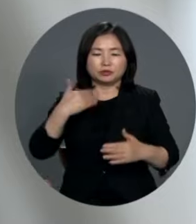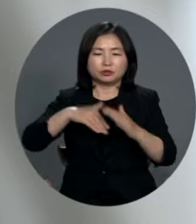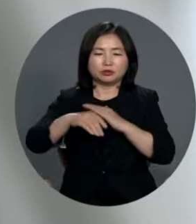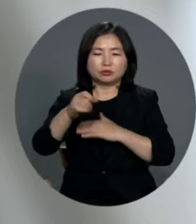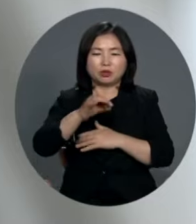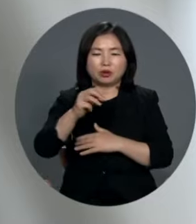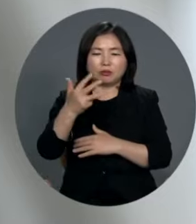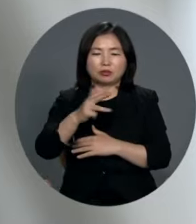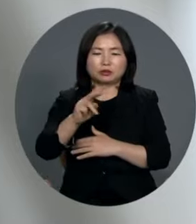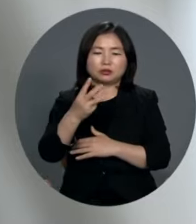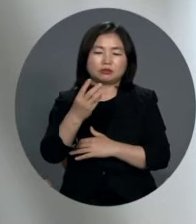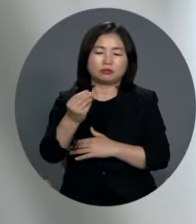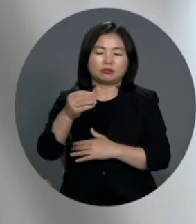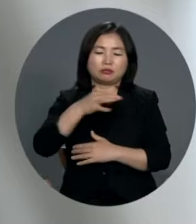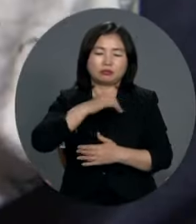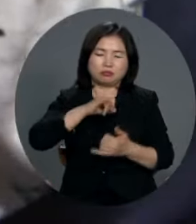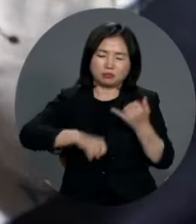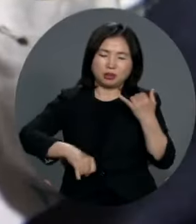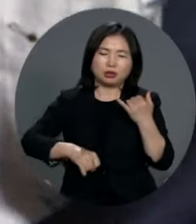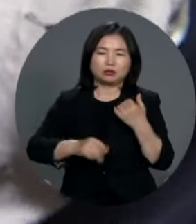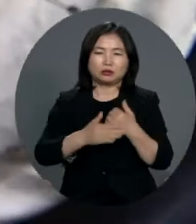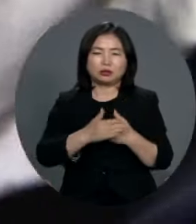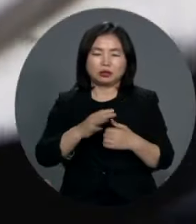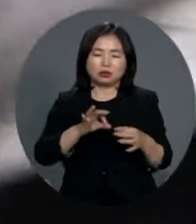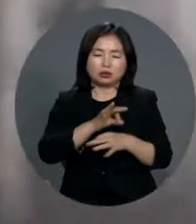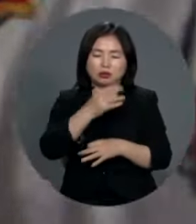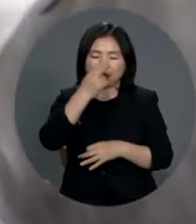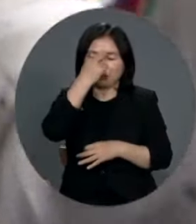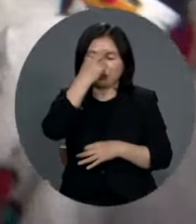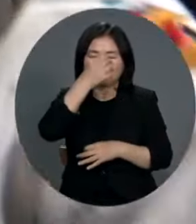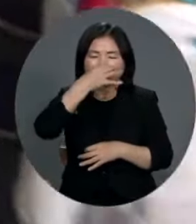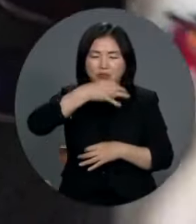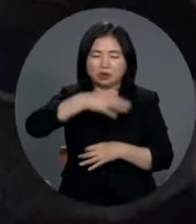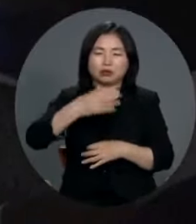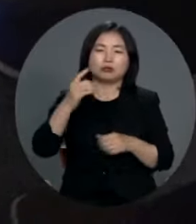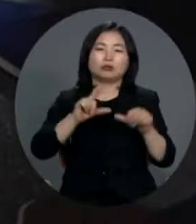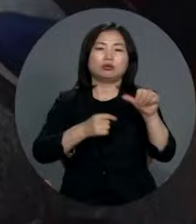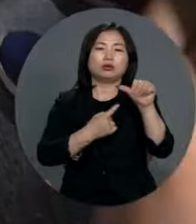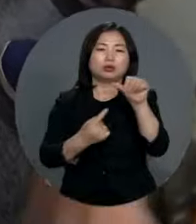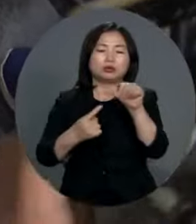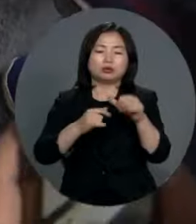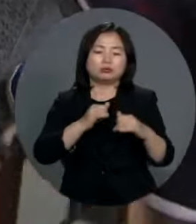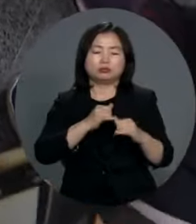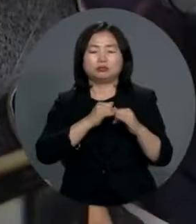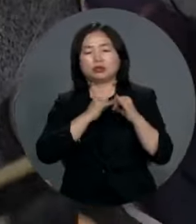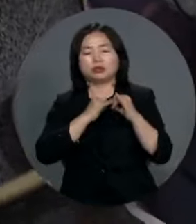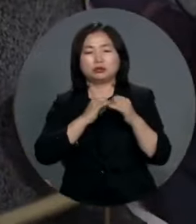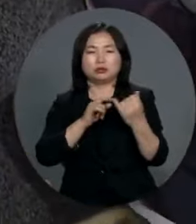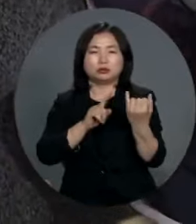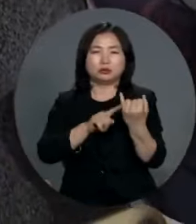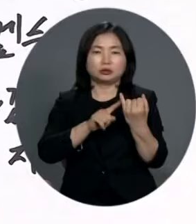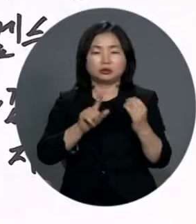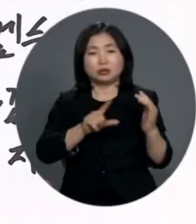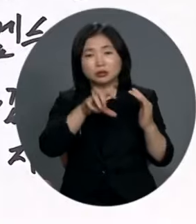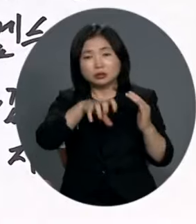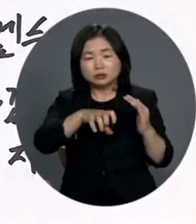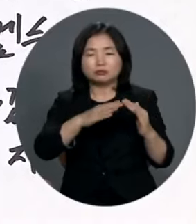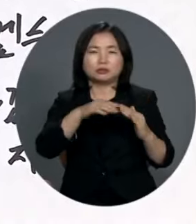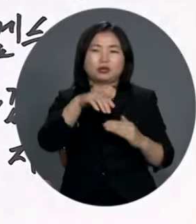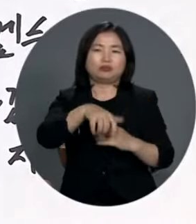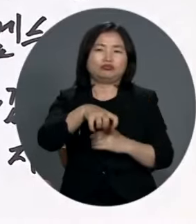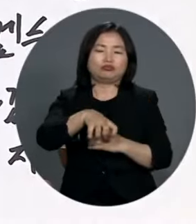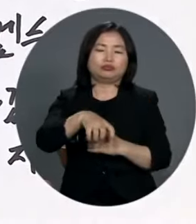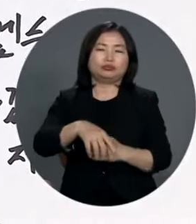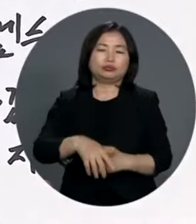전세보증금 8,400만 원을 돌려받지 못해 경제적 어려움을 겪다 지난 1일 세상을 떠난 여성이 살던 대구의